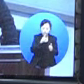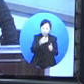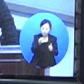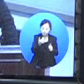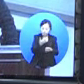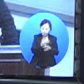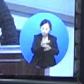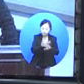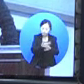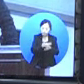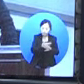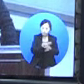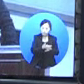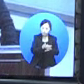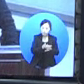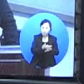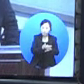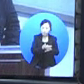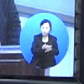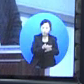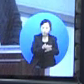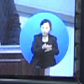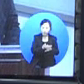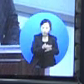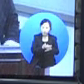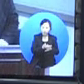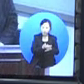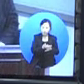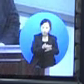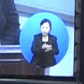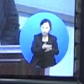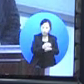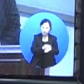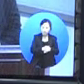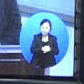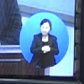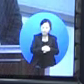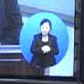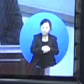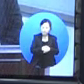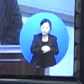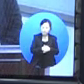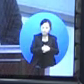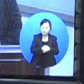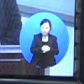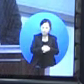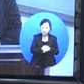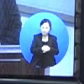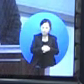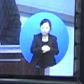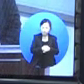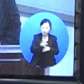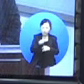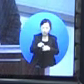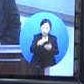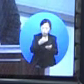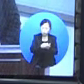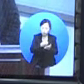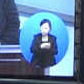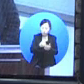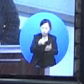적극 반영해야 되는 의무가 있다라고 했는데요. 사실은 이 부분에 대해서 되게 논란이 많았습니다.